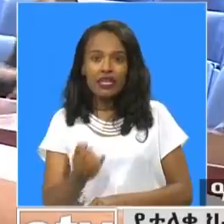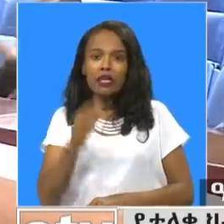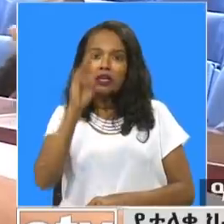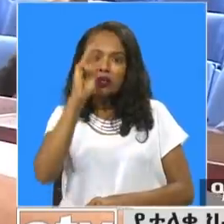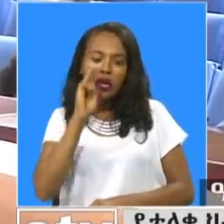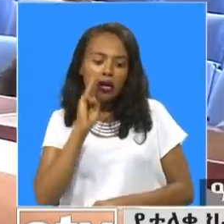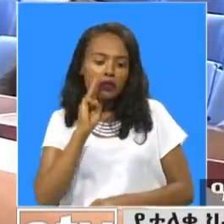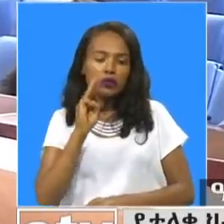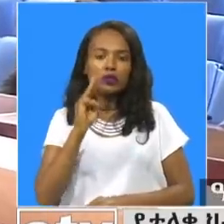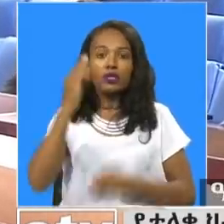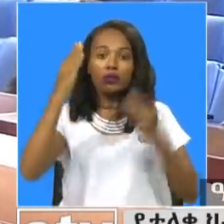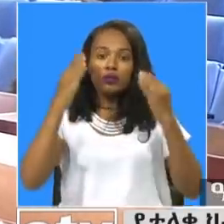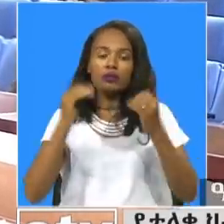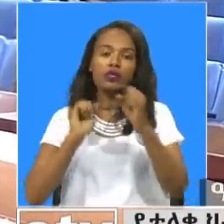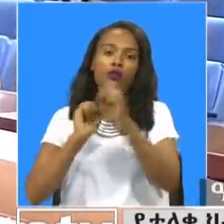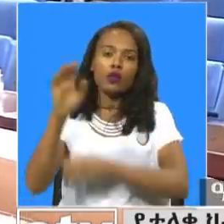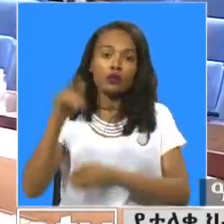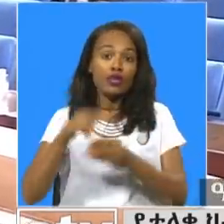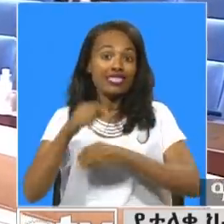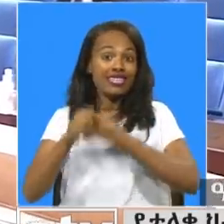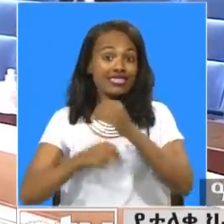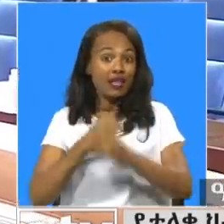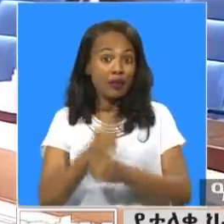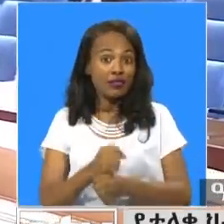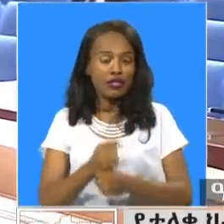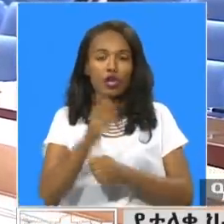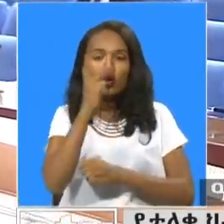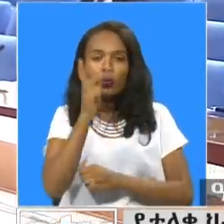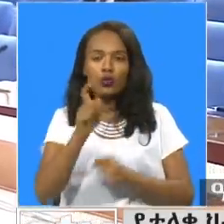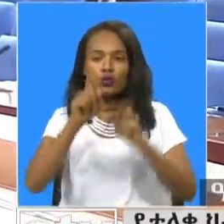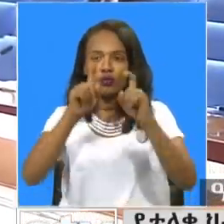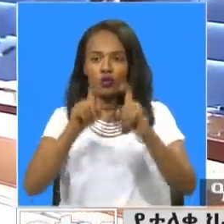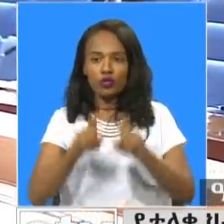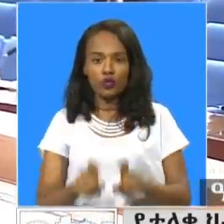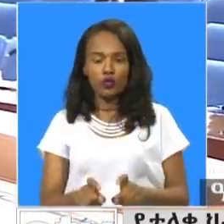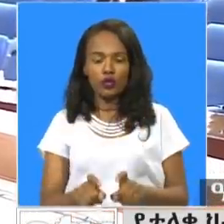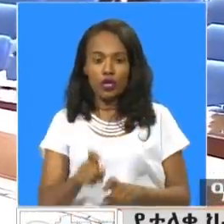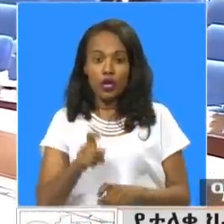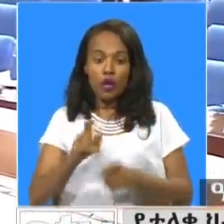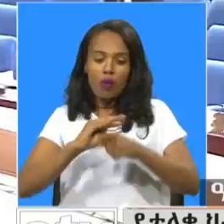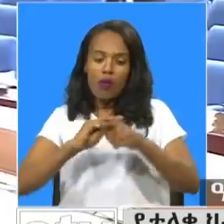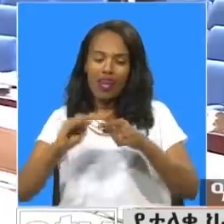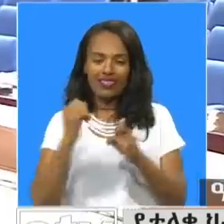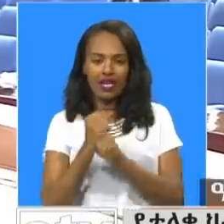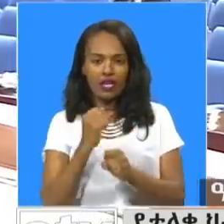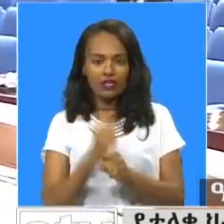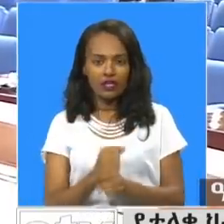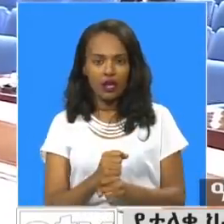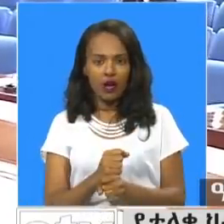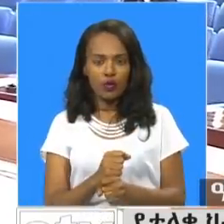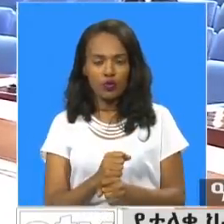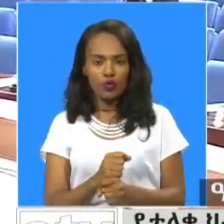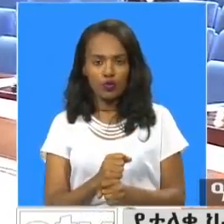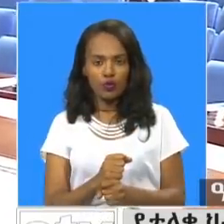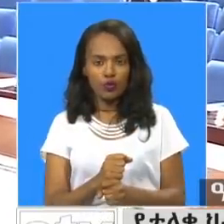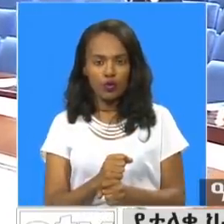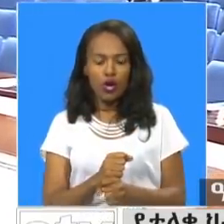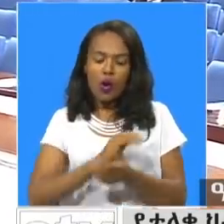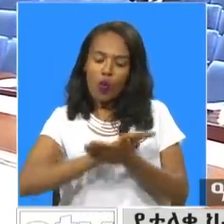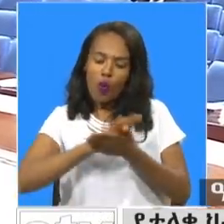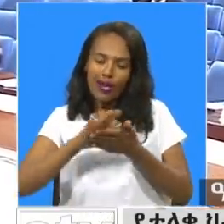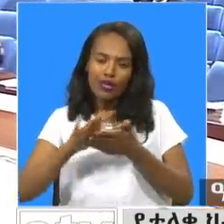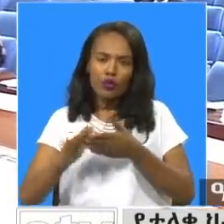ለሱዳን ሰጥቷቸዋል። የዛሬ 8 ዓመት ይዩት፣ ፈትሹት። በሙያተኛ የተሰራ በወቂ ሰዎች